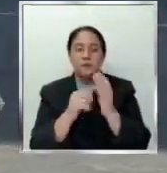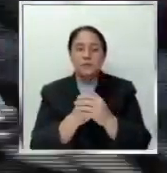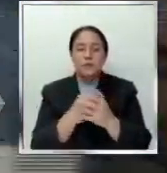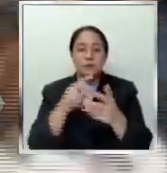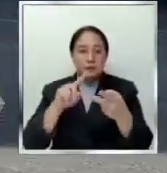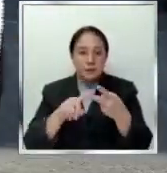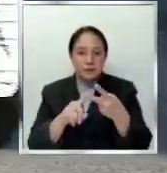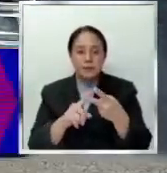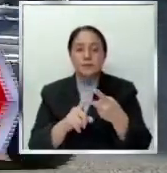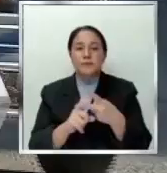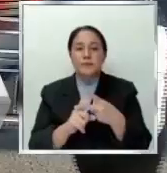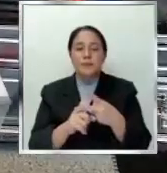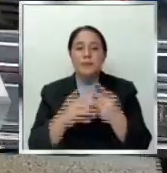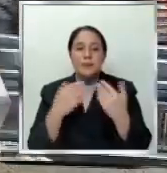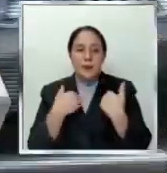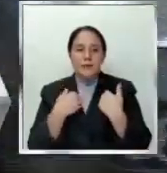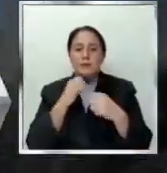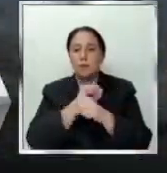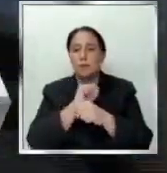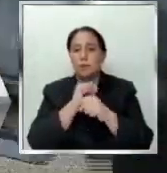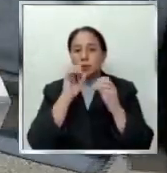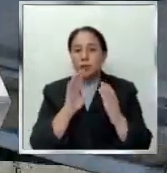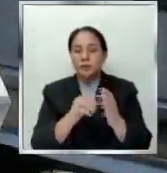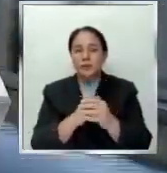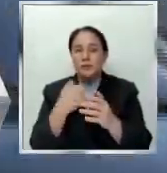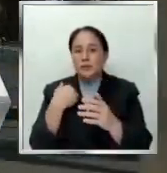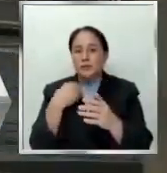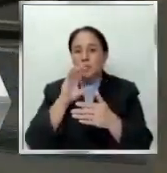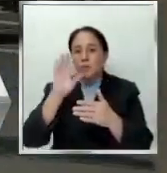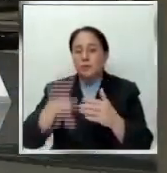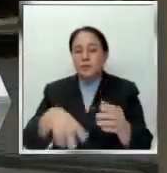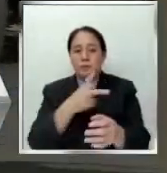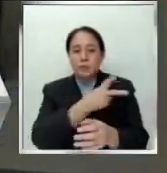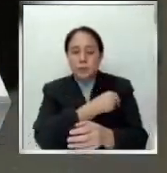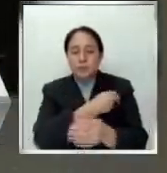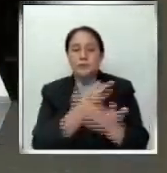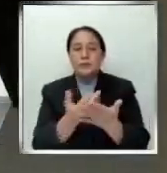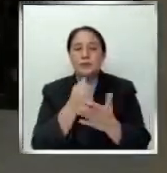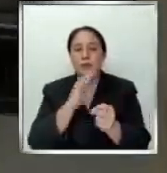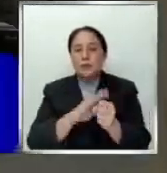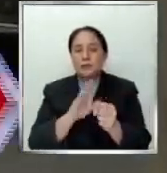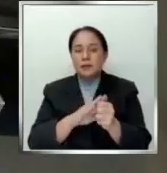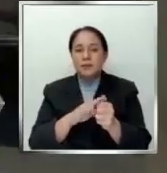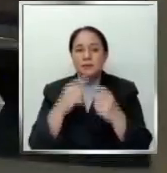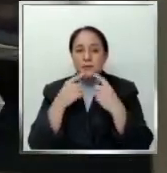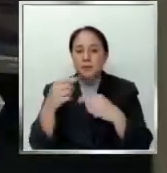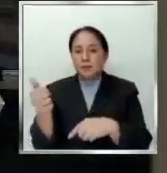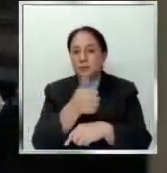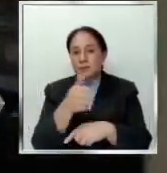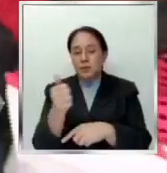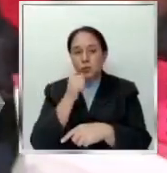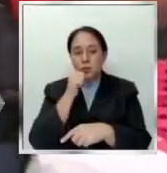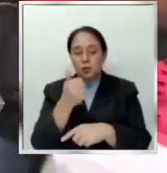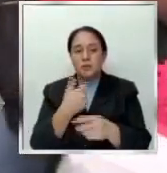Ikalawa, may mga manggagawa na hindi pa kumpleto ang kanilang bakunado. Hindi sapat yung public transportation bukas,